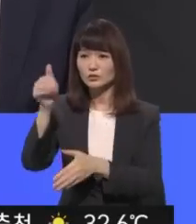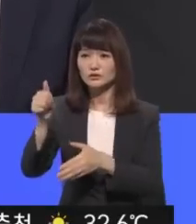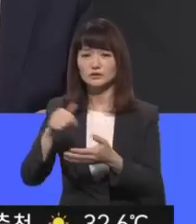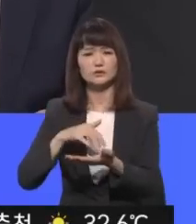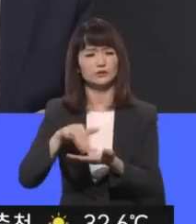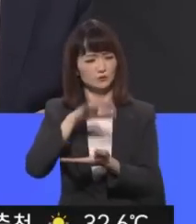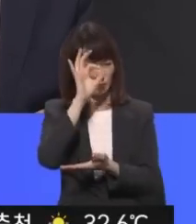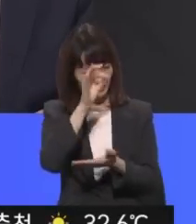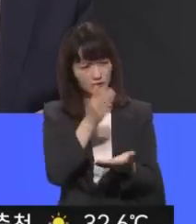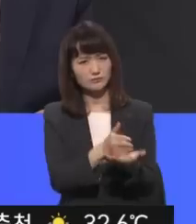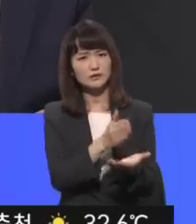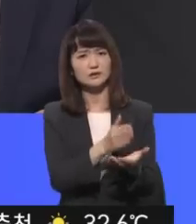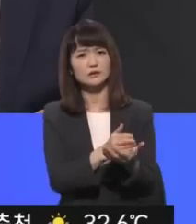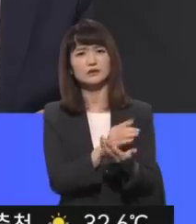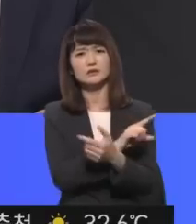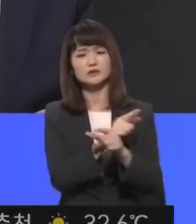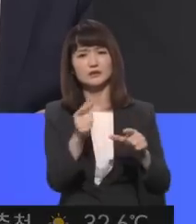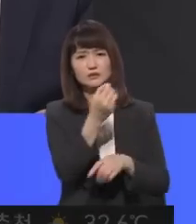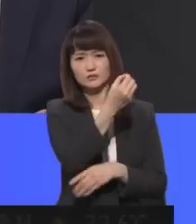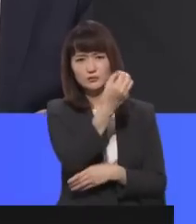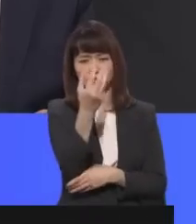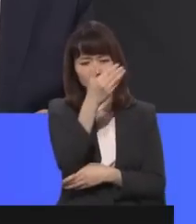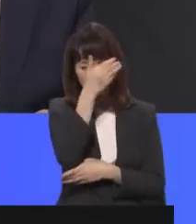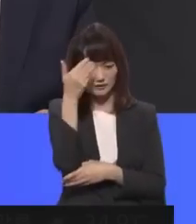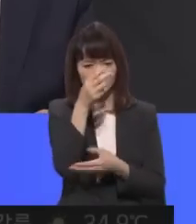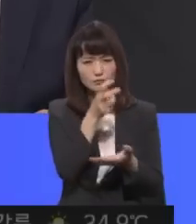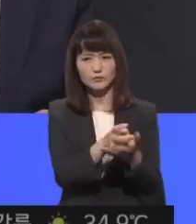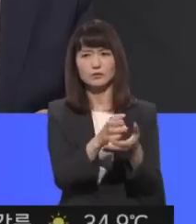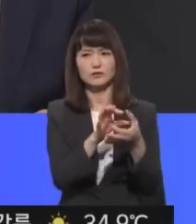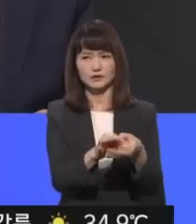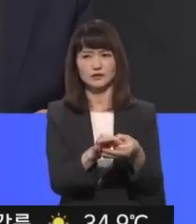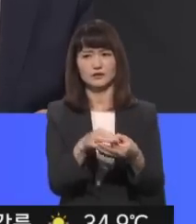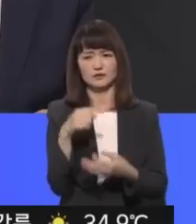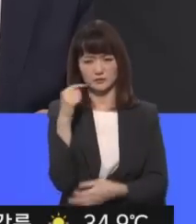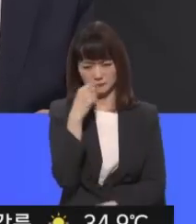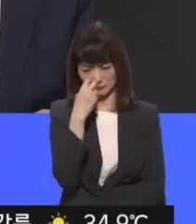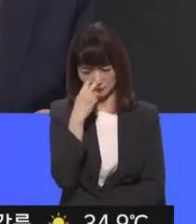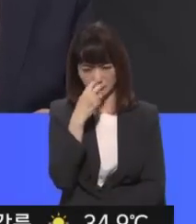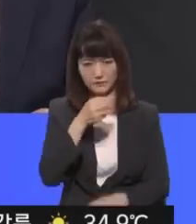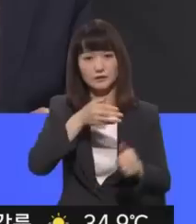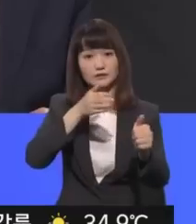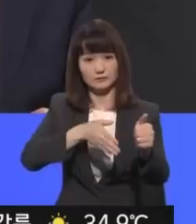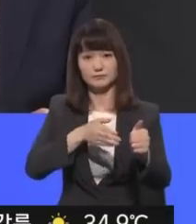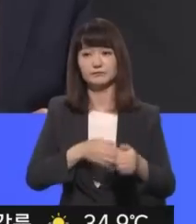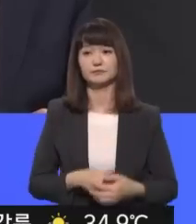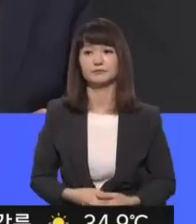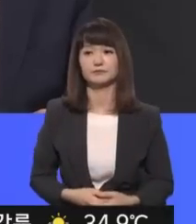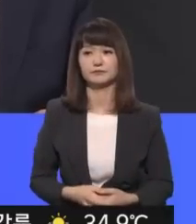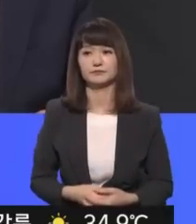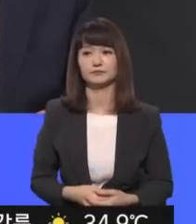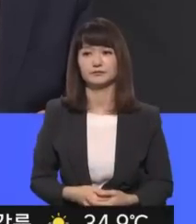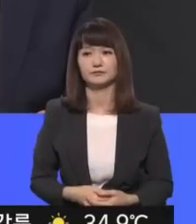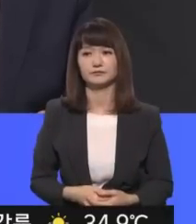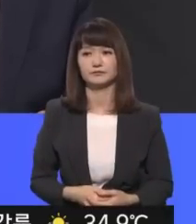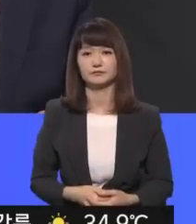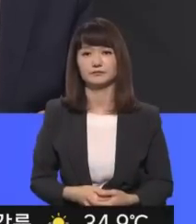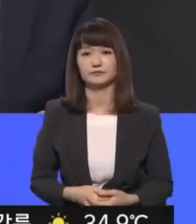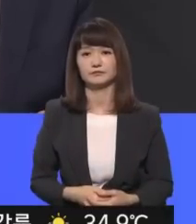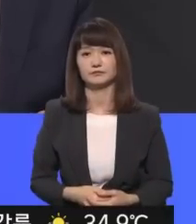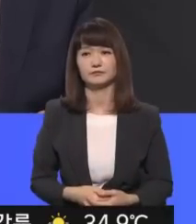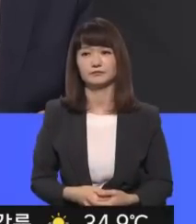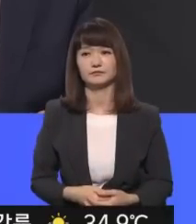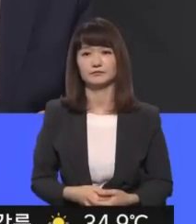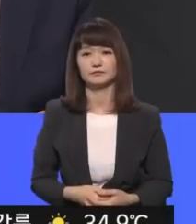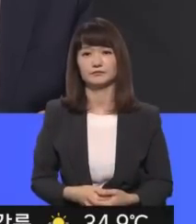보지 마시고 여러 매체와 청년 법안 들 두루 살필 바라겠습니다 역시 현실적인 목소리로 주셨구요 뭐 sp